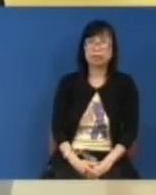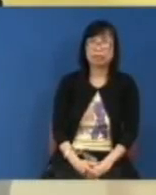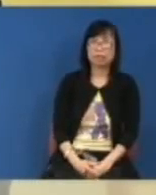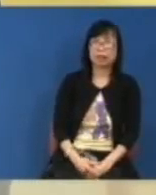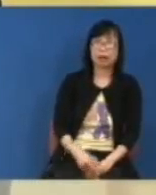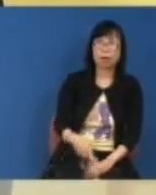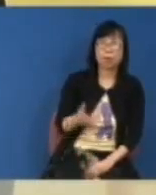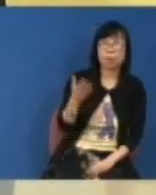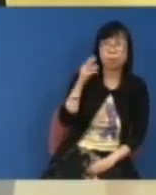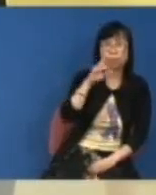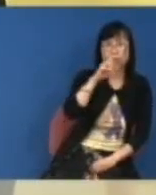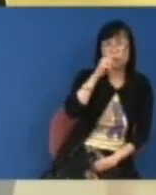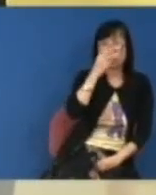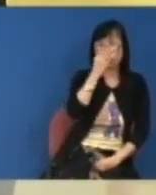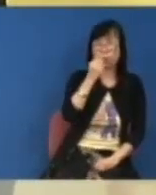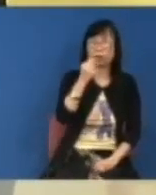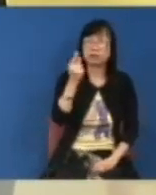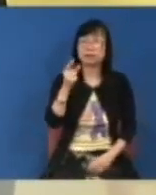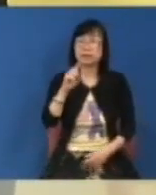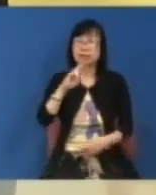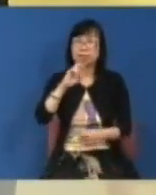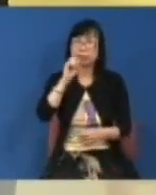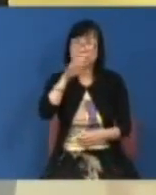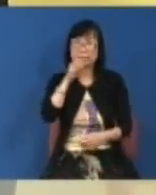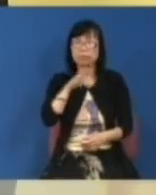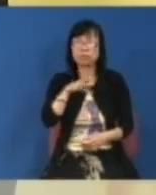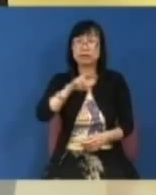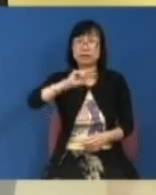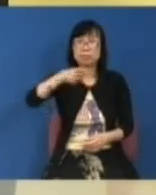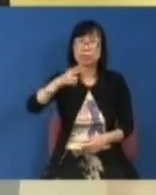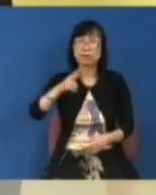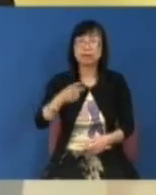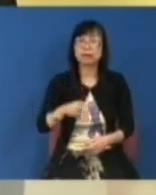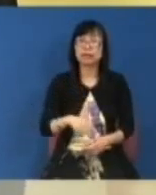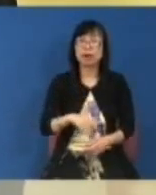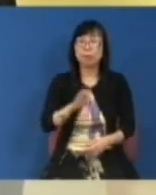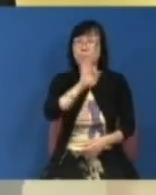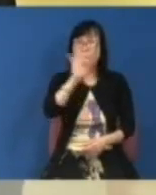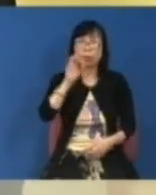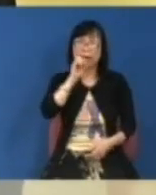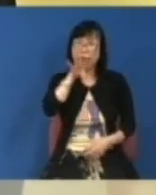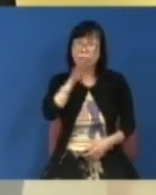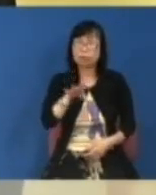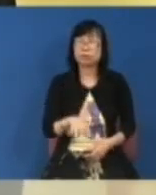吳凱儀提出個修訂啊嘛，就話咧就冇譴責到